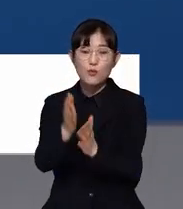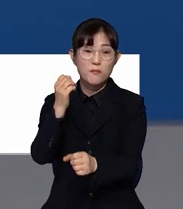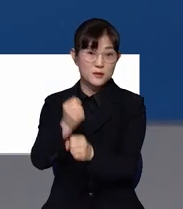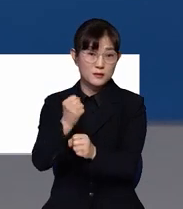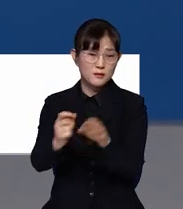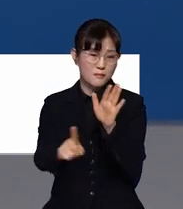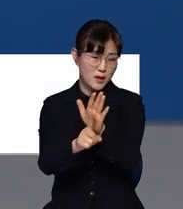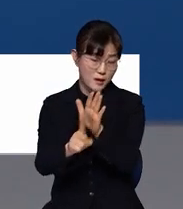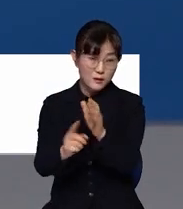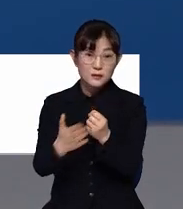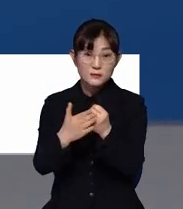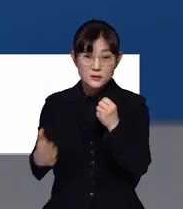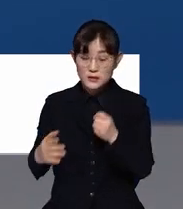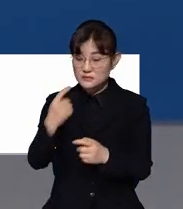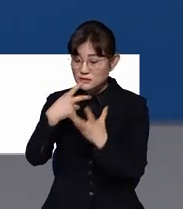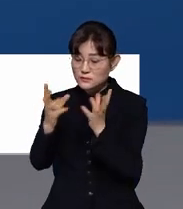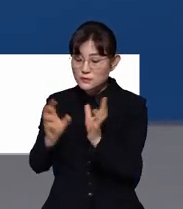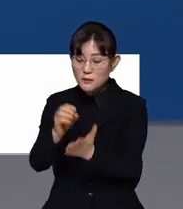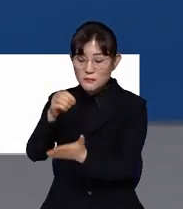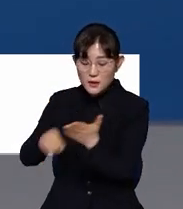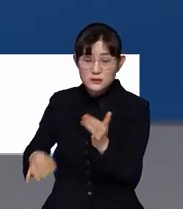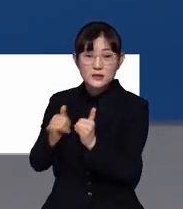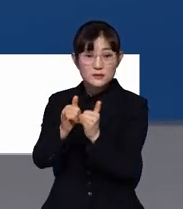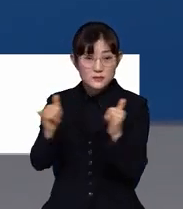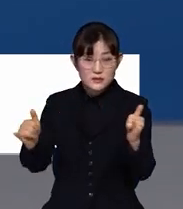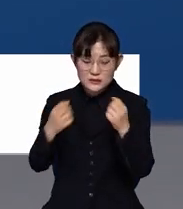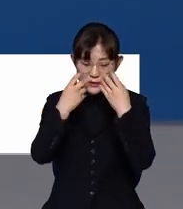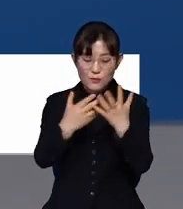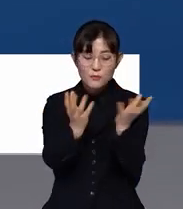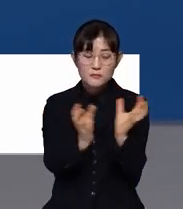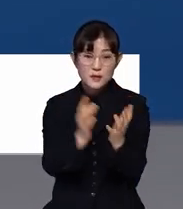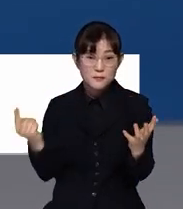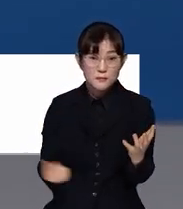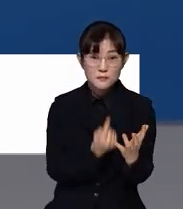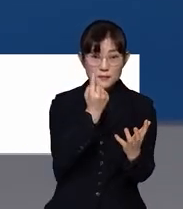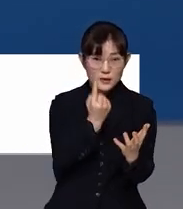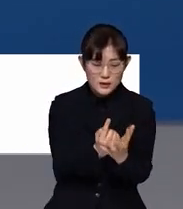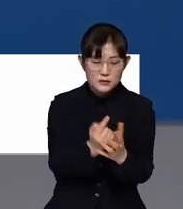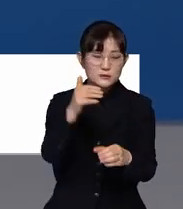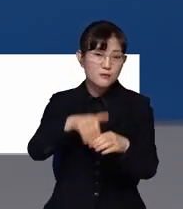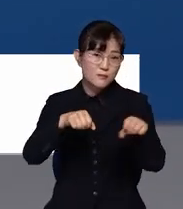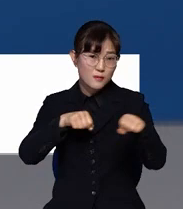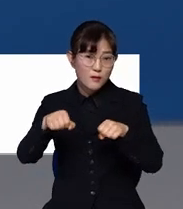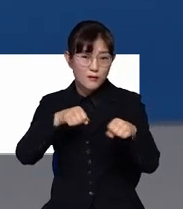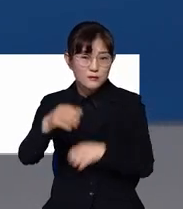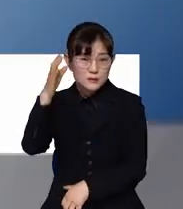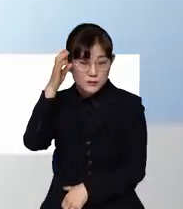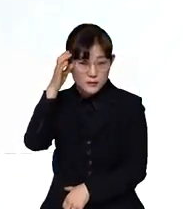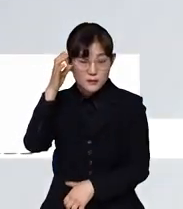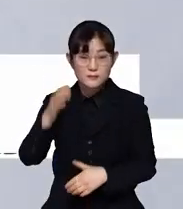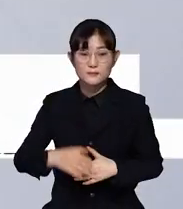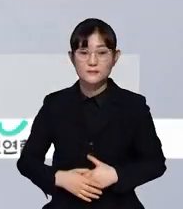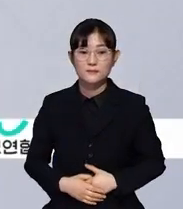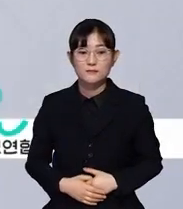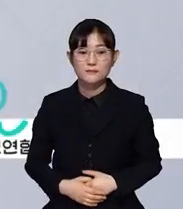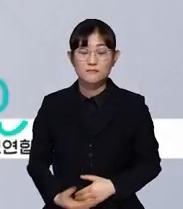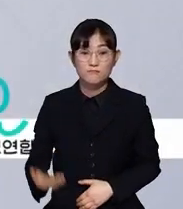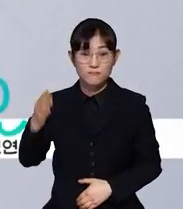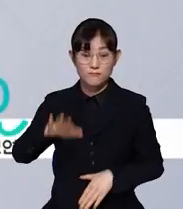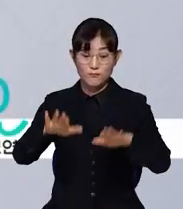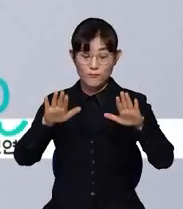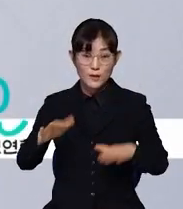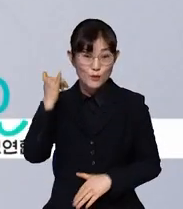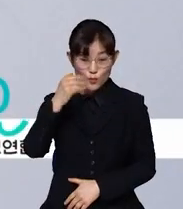나온 의원님들이 합류를 해서 빨리 전열을 갖추어서 선거에 임하는 이런 것들을 상히 기대를 하고 있습니다. 그러나 오늘